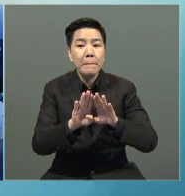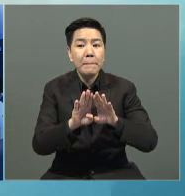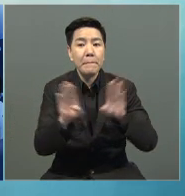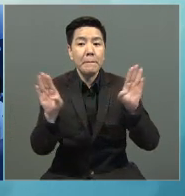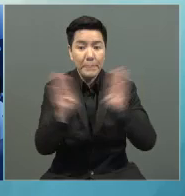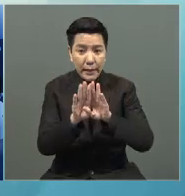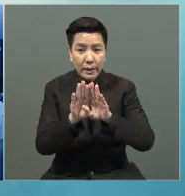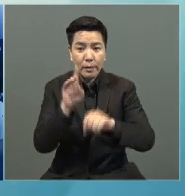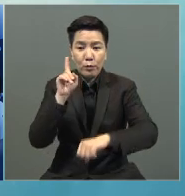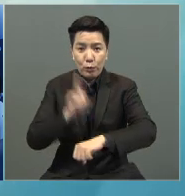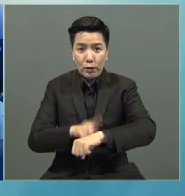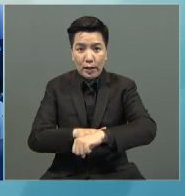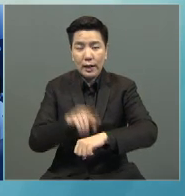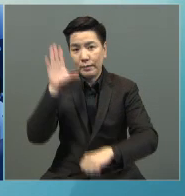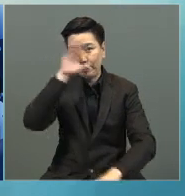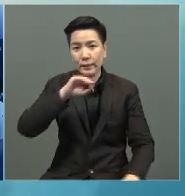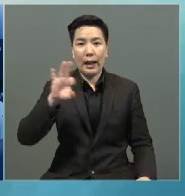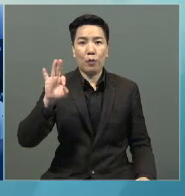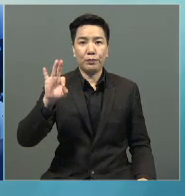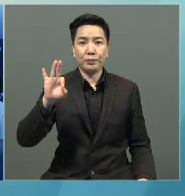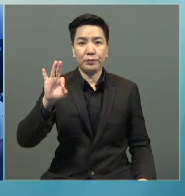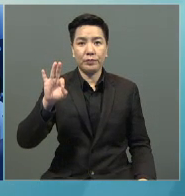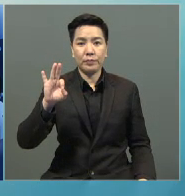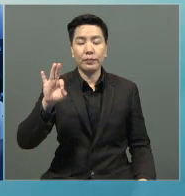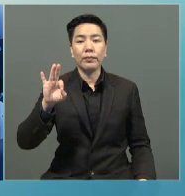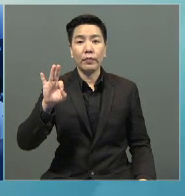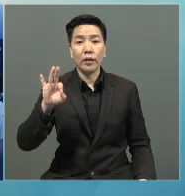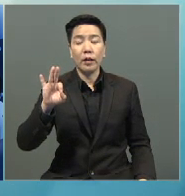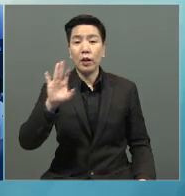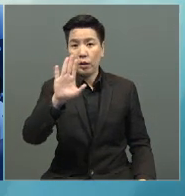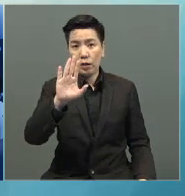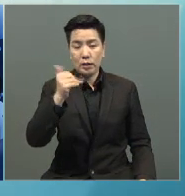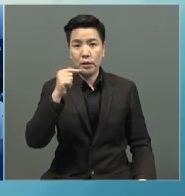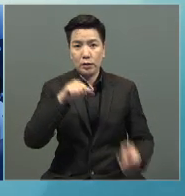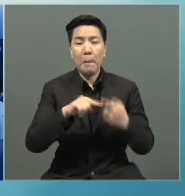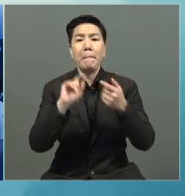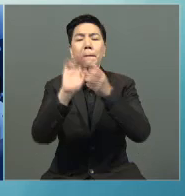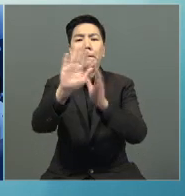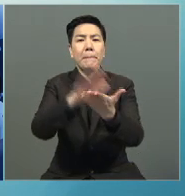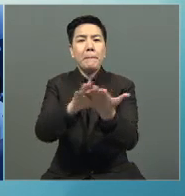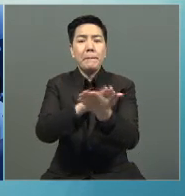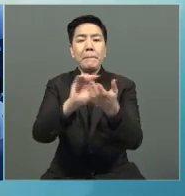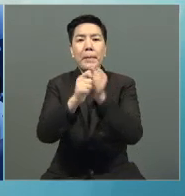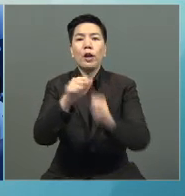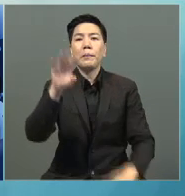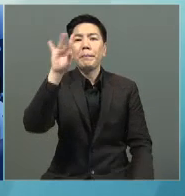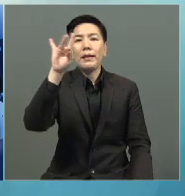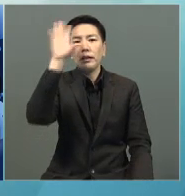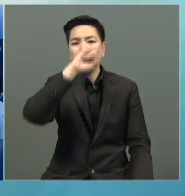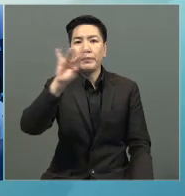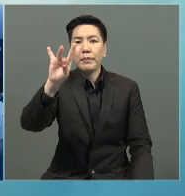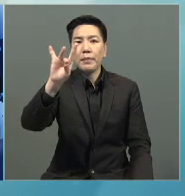มอให้ปิดบริการช่วงเวลาคือ21:00น 21:00นนะครับก็ตอนนี้ปรับเปลี่ยนมาเป็น 8:00นนะครับน่าจะเป็น 8:00